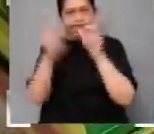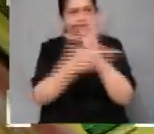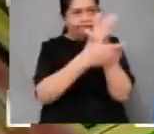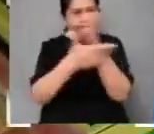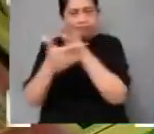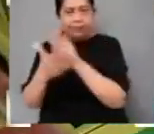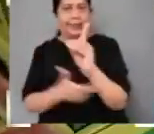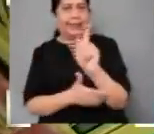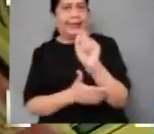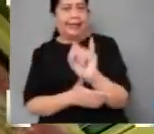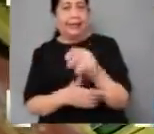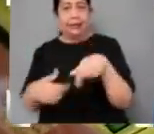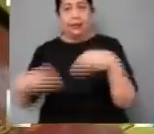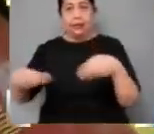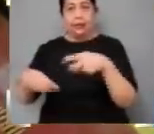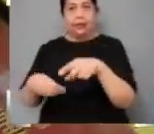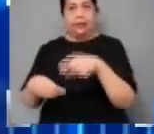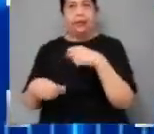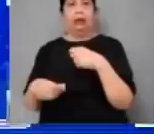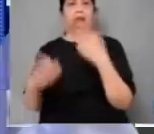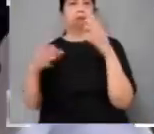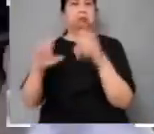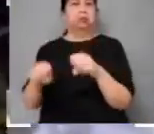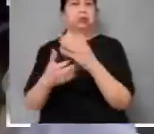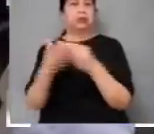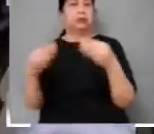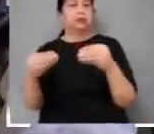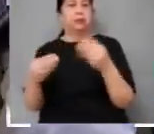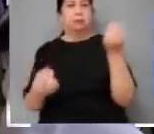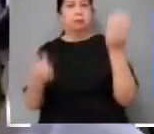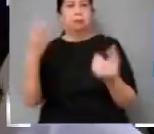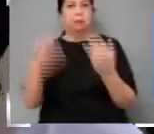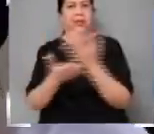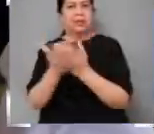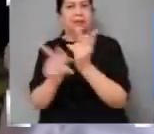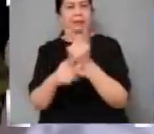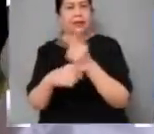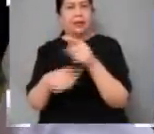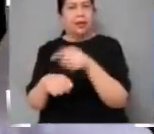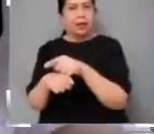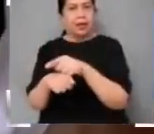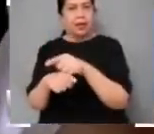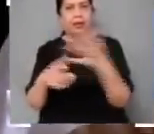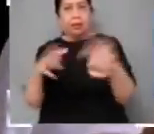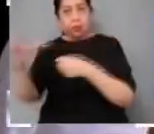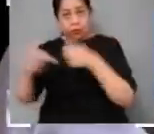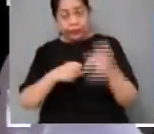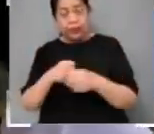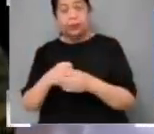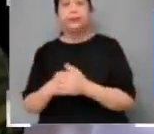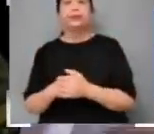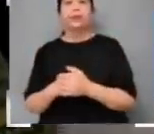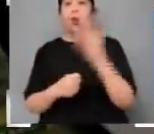Sa tindahang ito, hindi nakalusot ang ilang mga ibinibentang paputok. May mga produkto tayo na kinoconfiscate kasi wala po